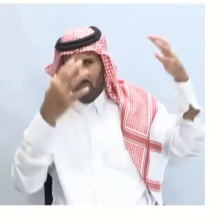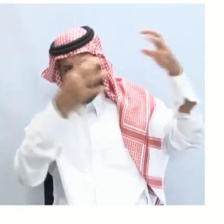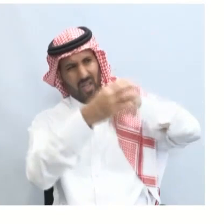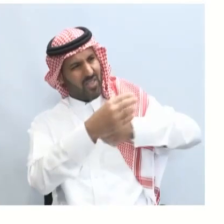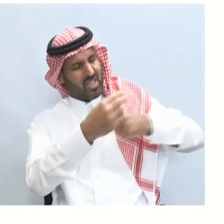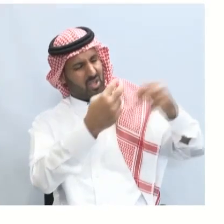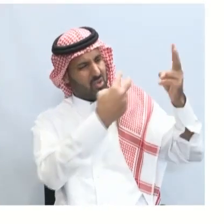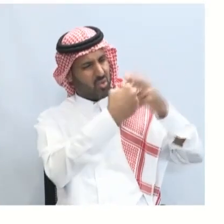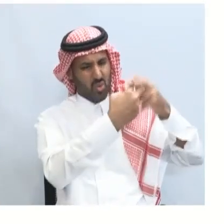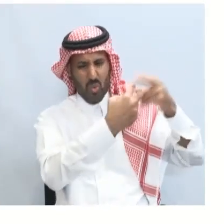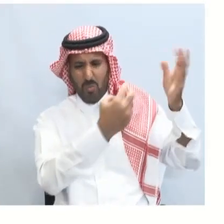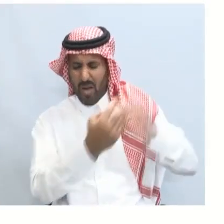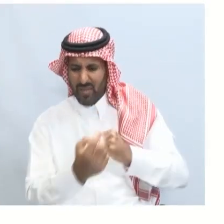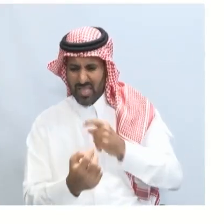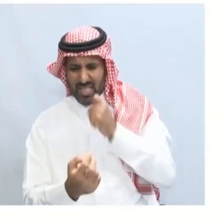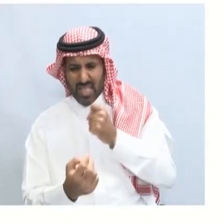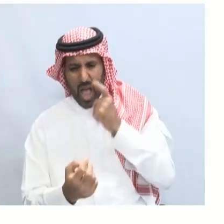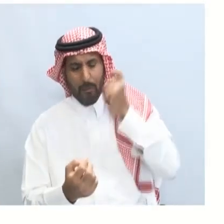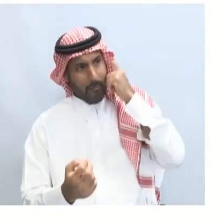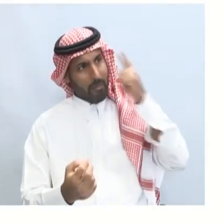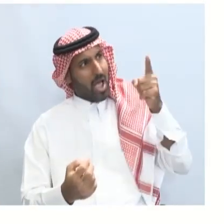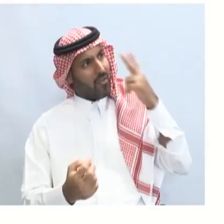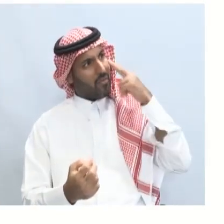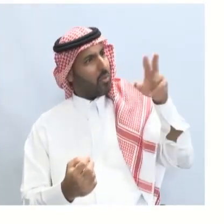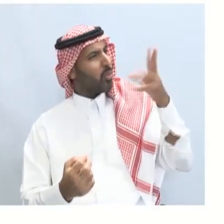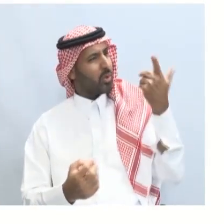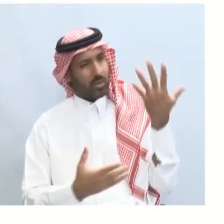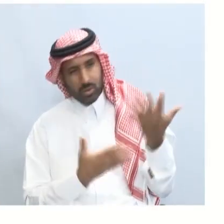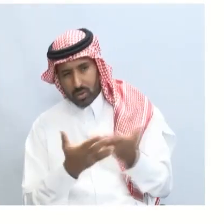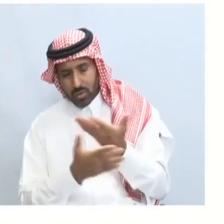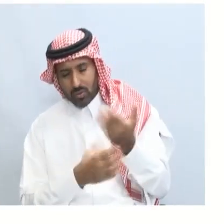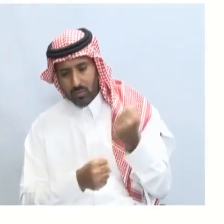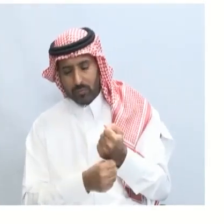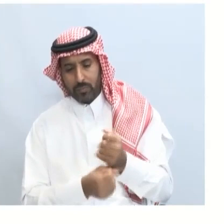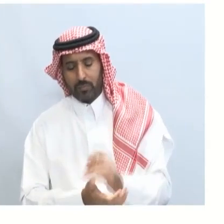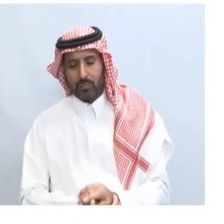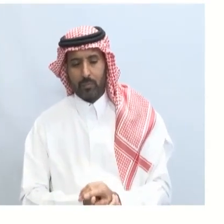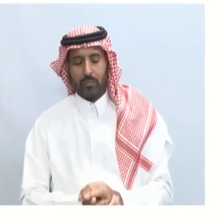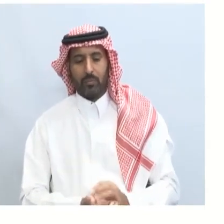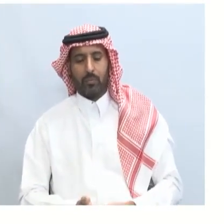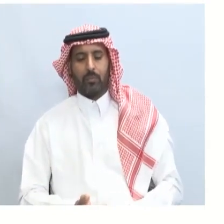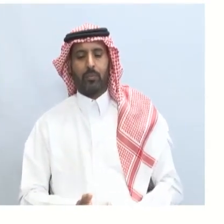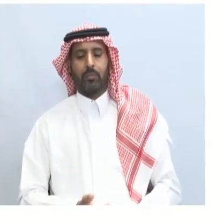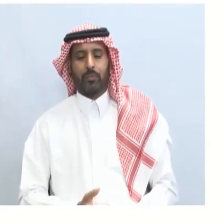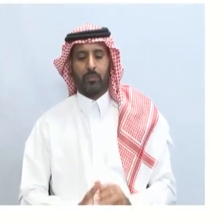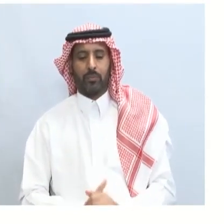نجوم من الصعب معرفه ما الذي حدث او ما يحدث